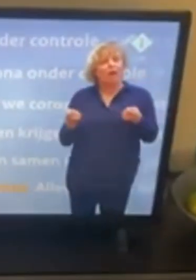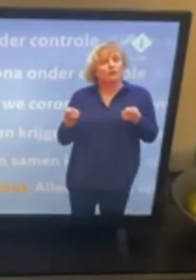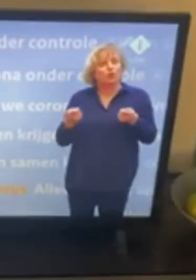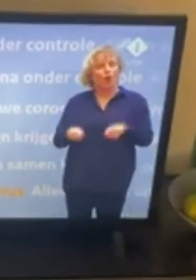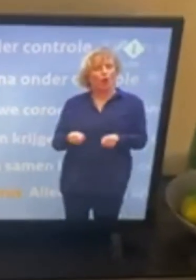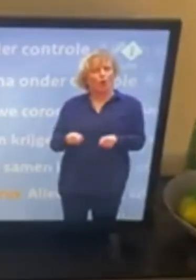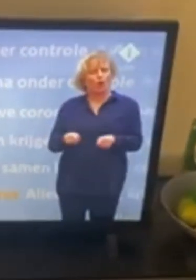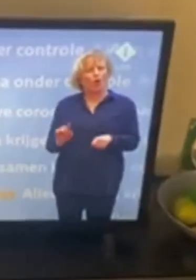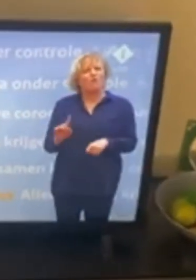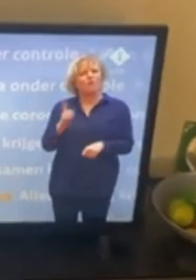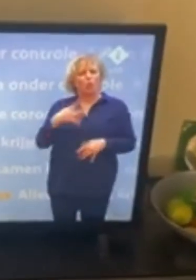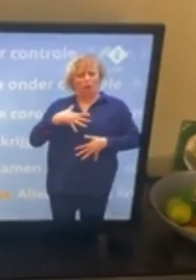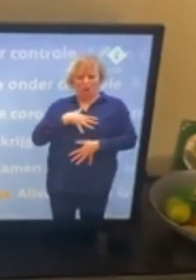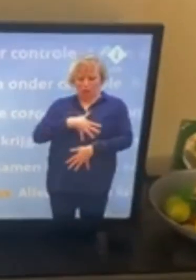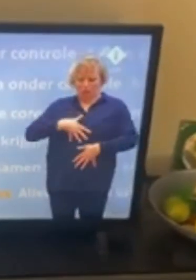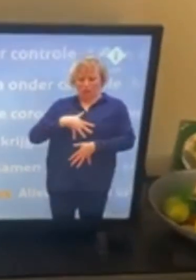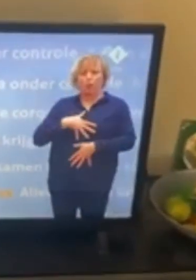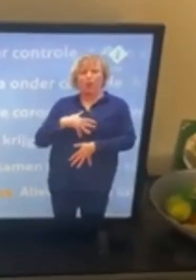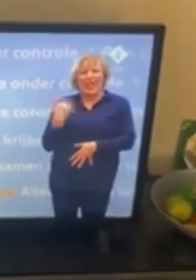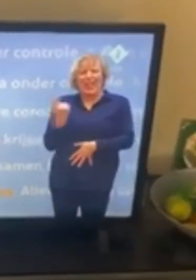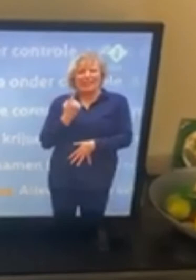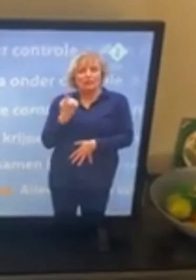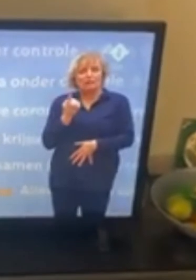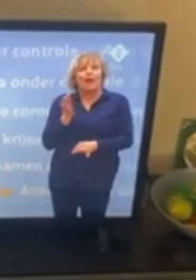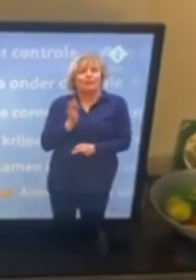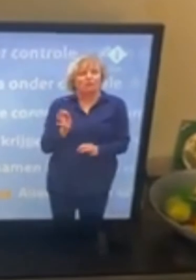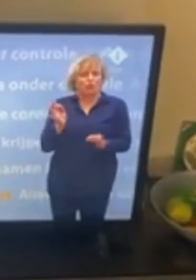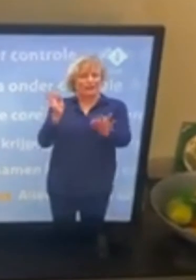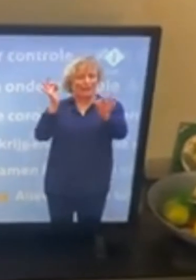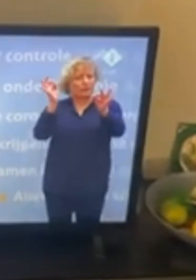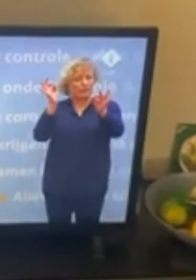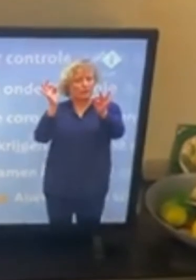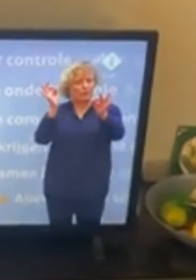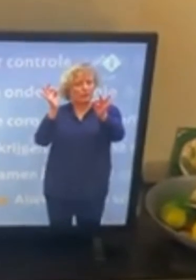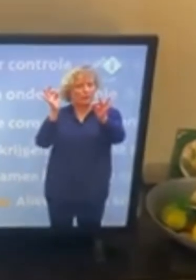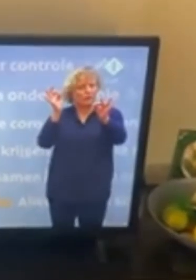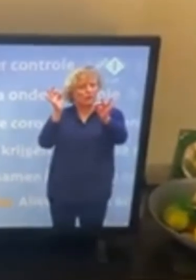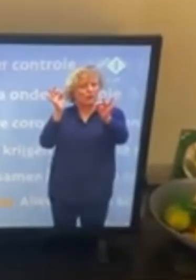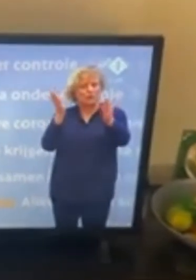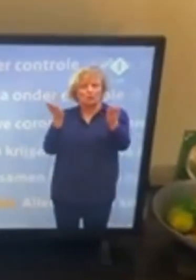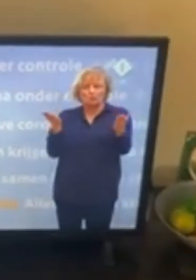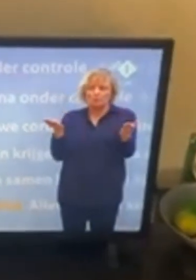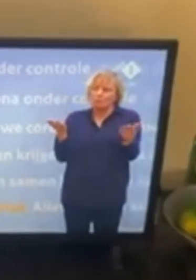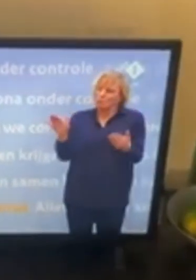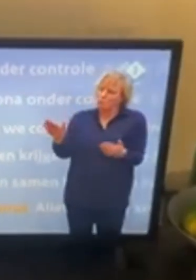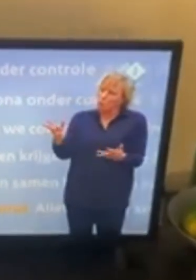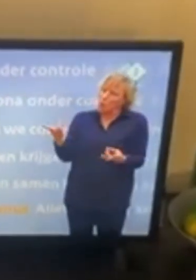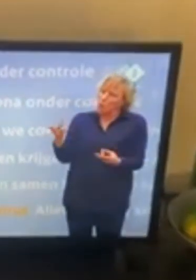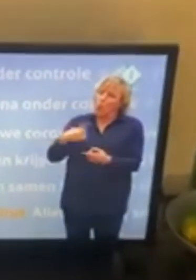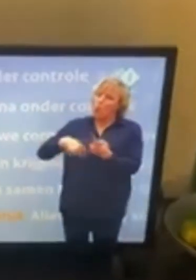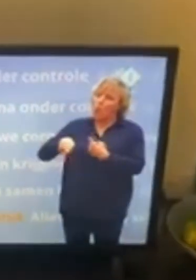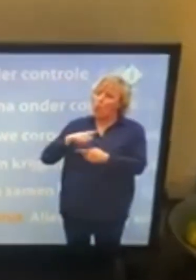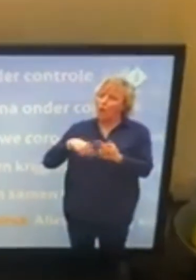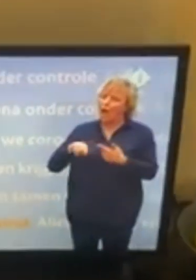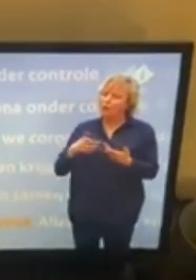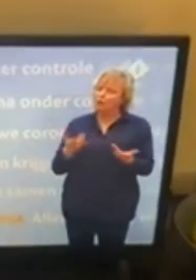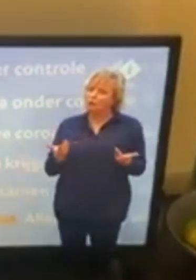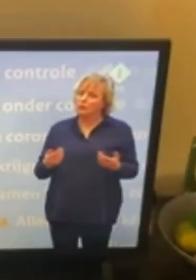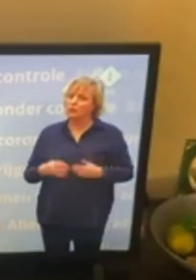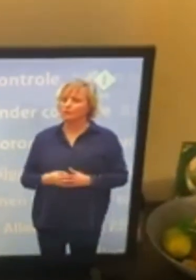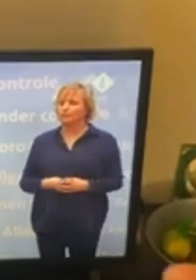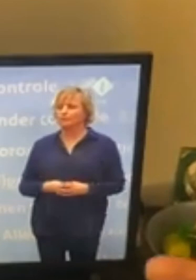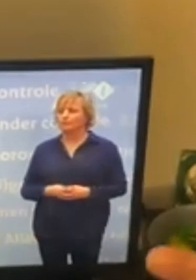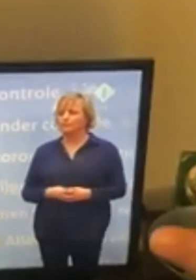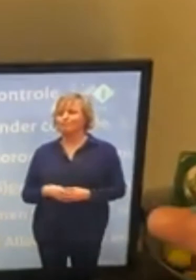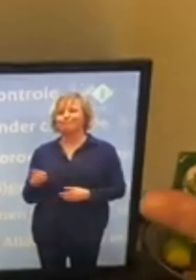met name gevoelens van eenzaamheid natuurlijk sterk versterken. Hoe gaat u daarmee om en wat is dan uw oproep? Hoe gaat het